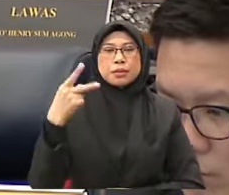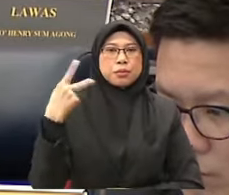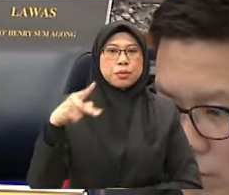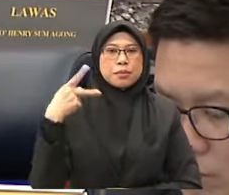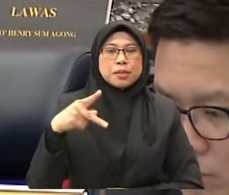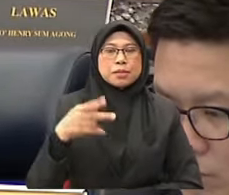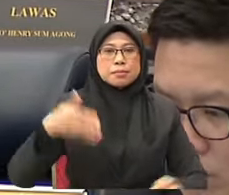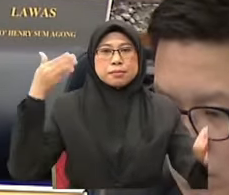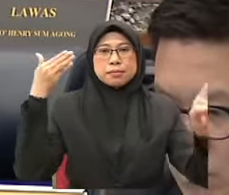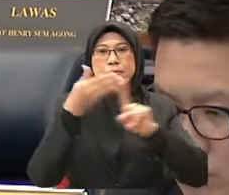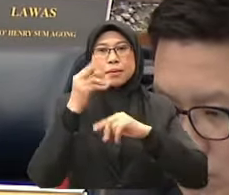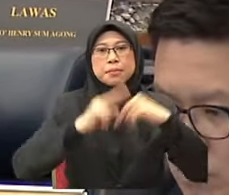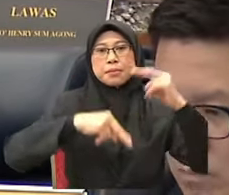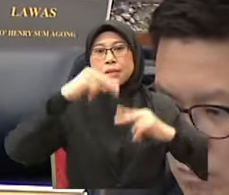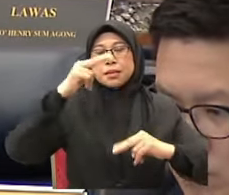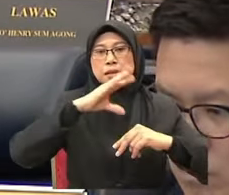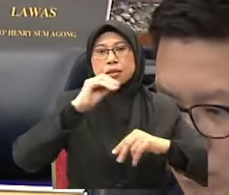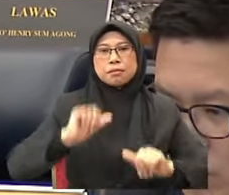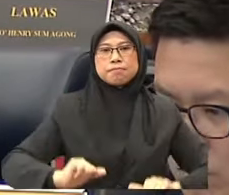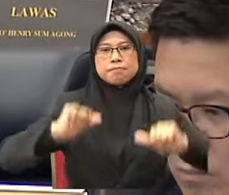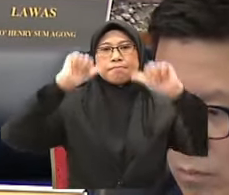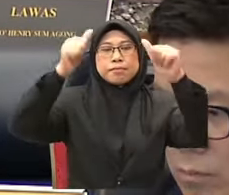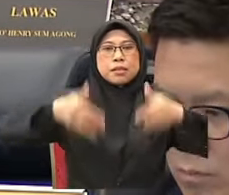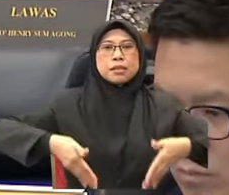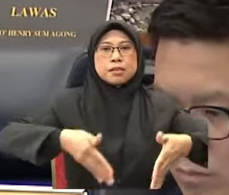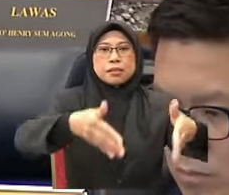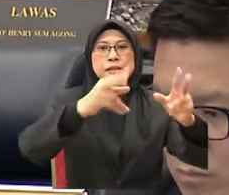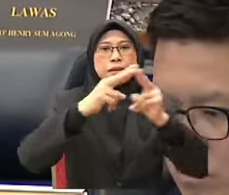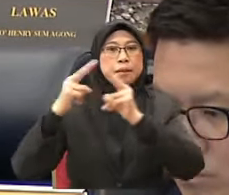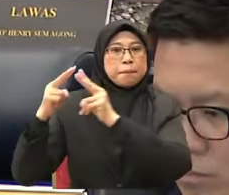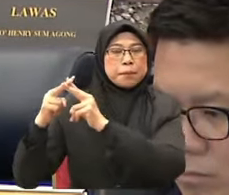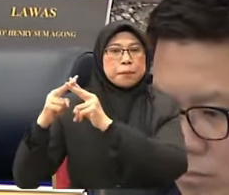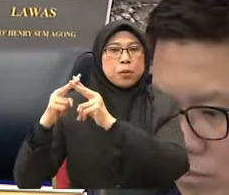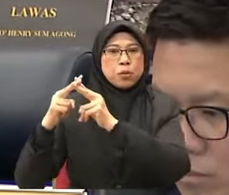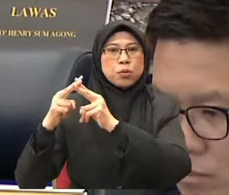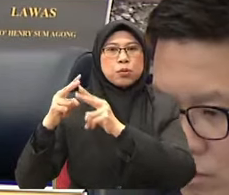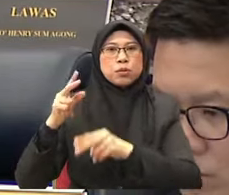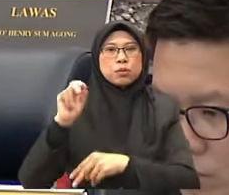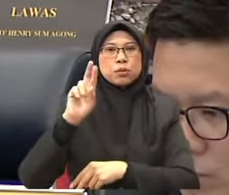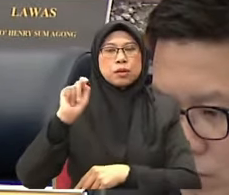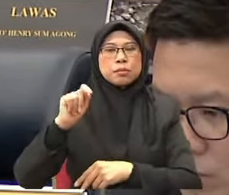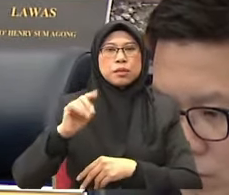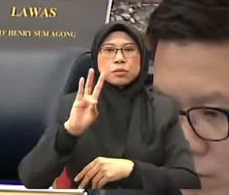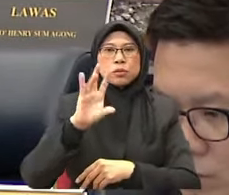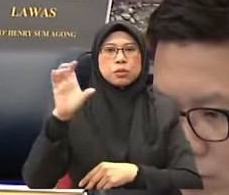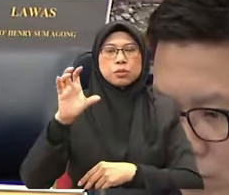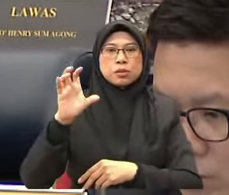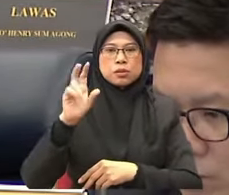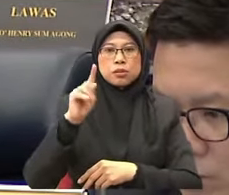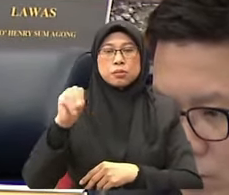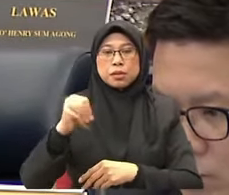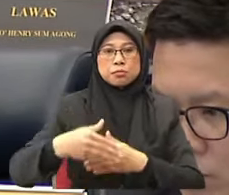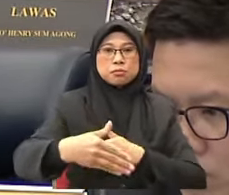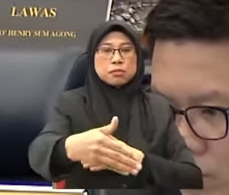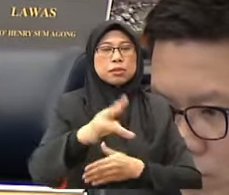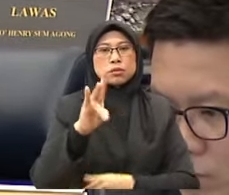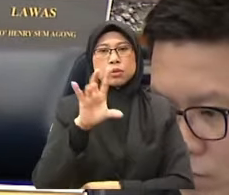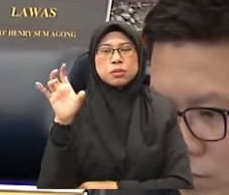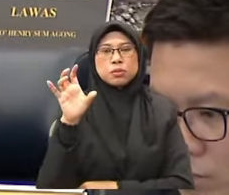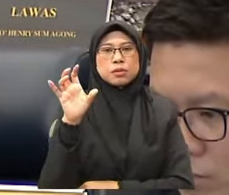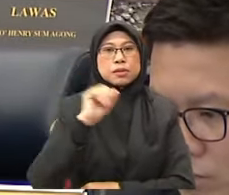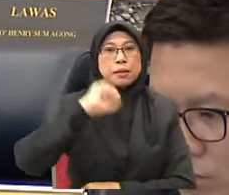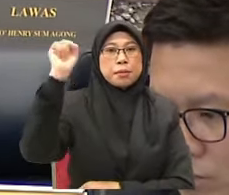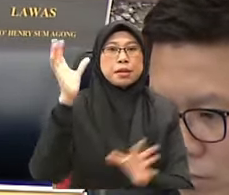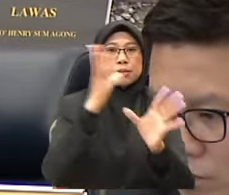RMK-12 menyasarkan pembinaan dan menaik taraf jalan luar bandar berturap sepanjang 700 km bagi negeri Sarawak dan 700 km bagi